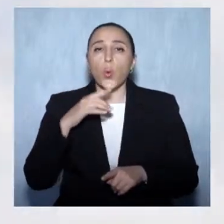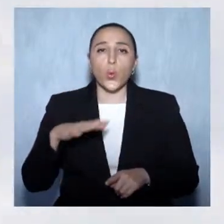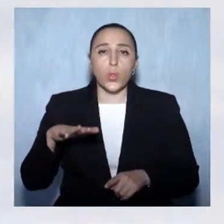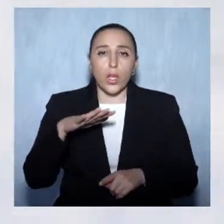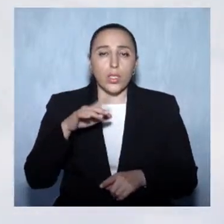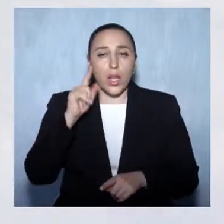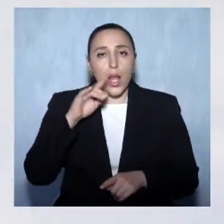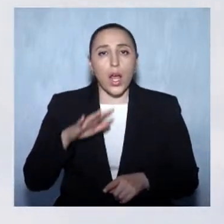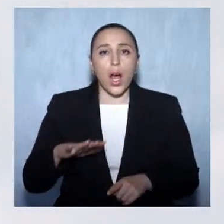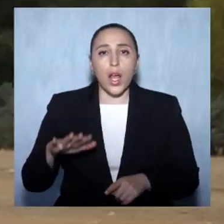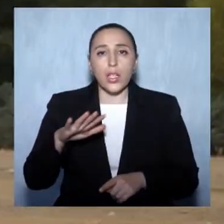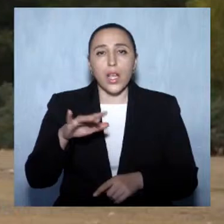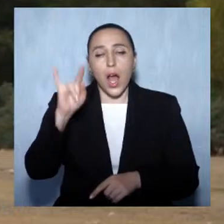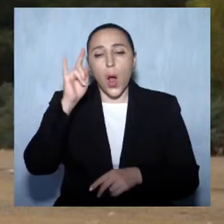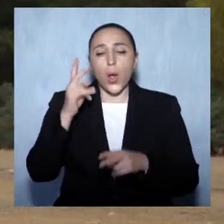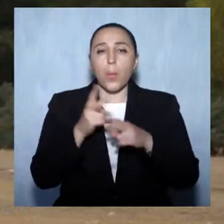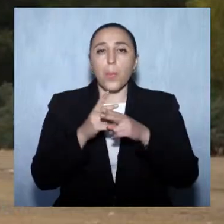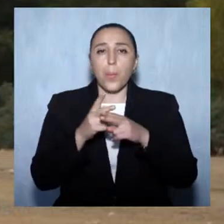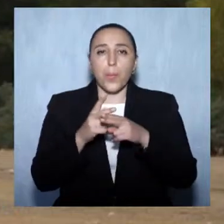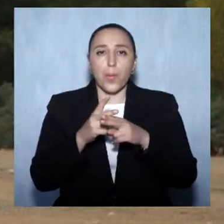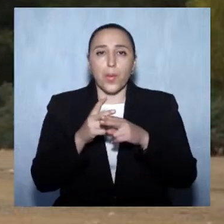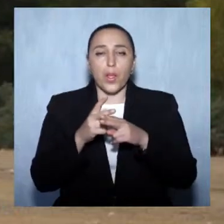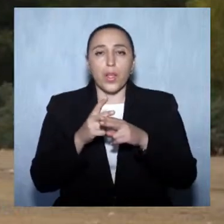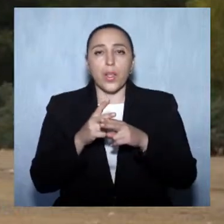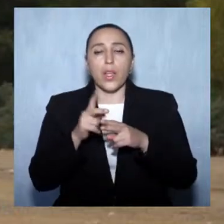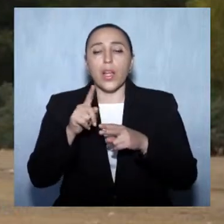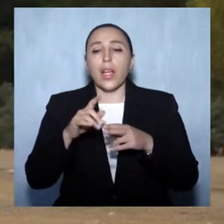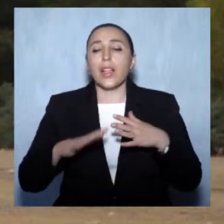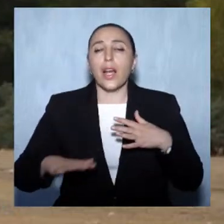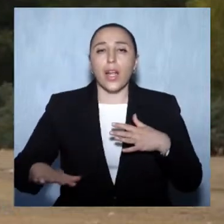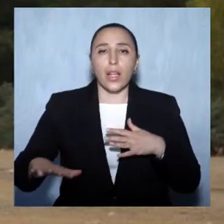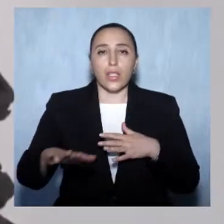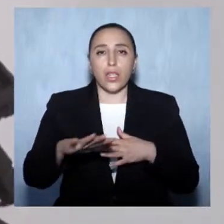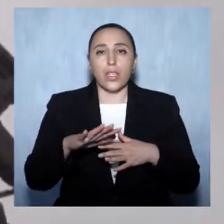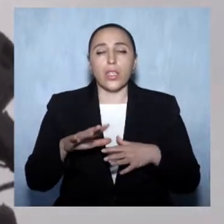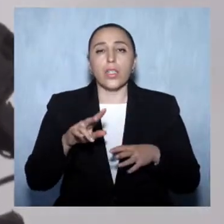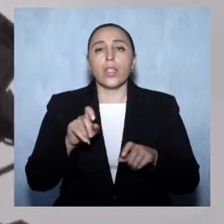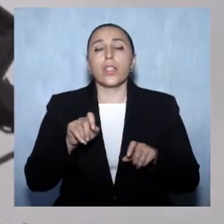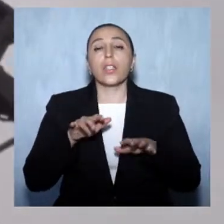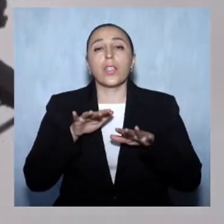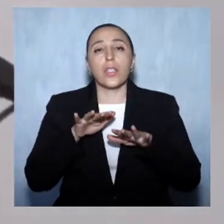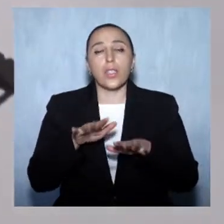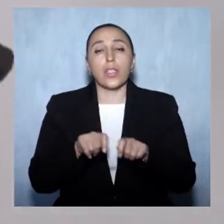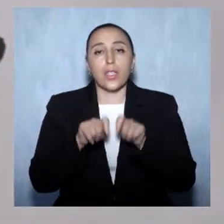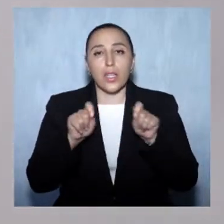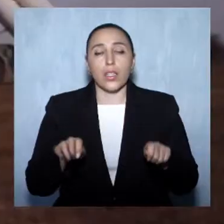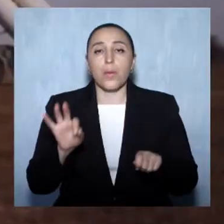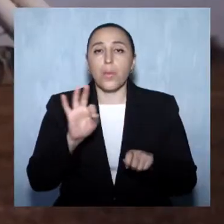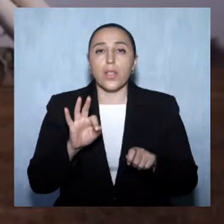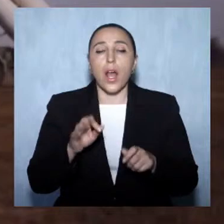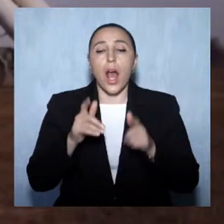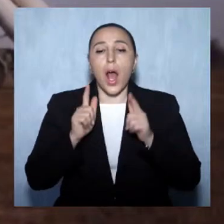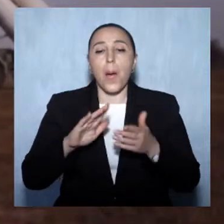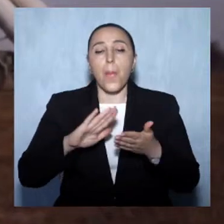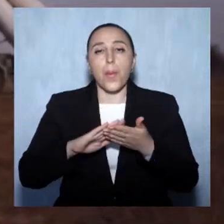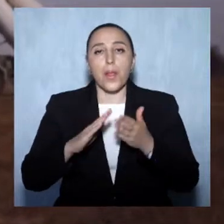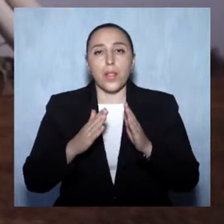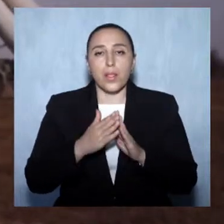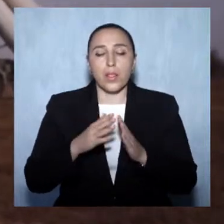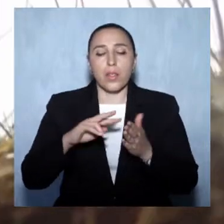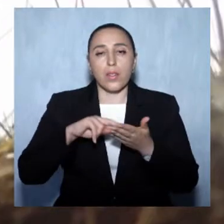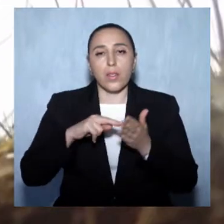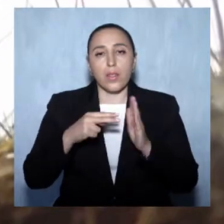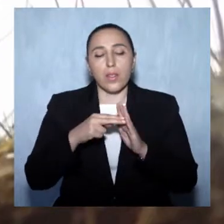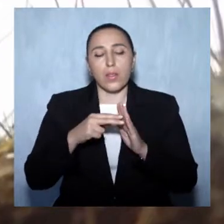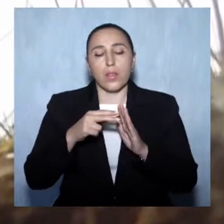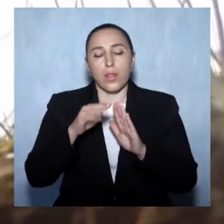ու Հայաստանը հակաօթային պաշտպանության միավորված տարածաշրջանային համակարգի ստեղծման մասին համաձայնագրի նախագիծ են